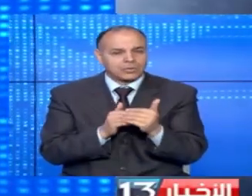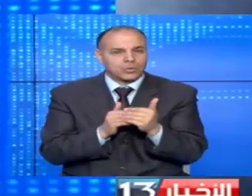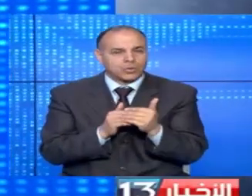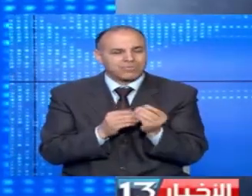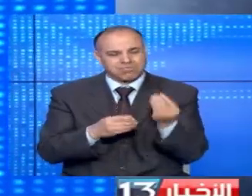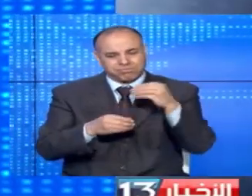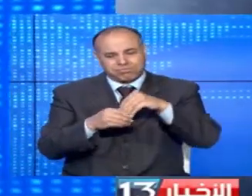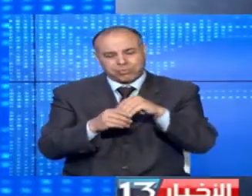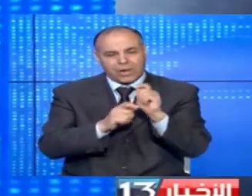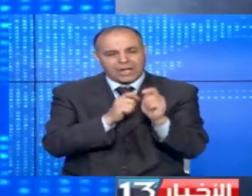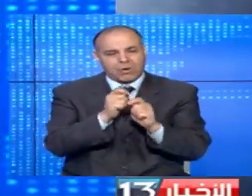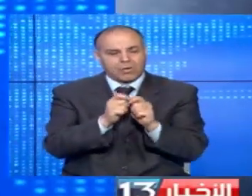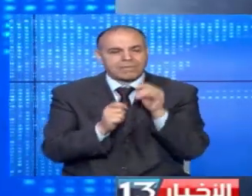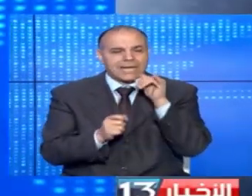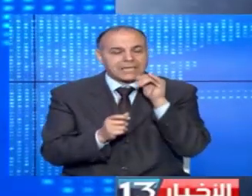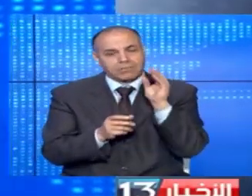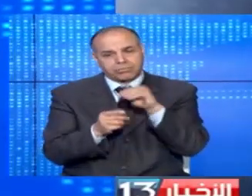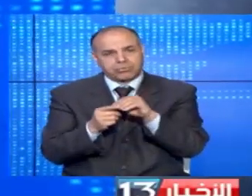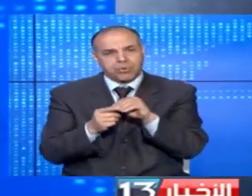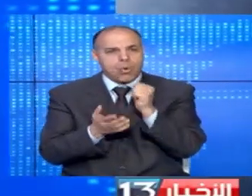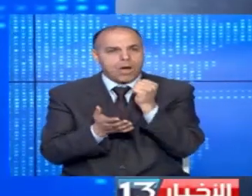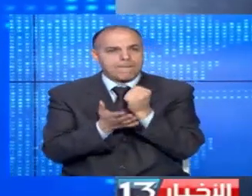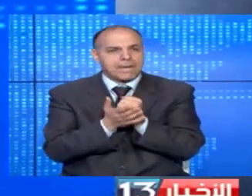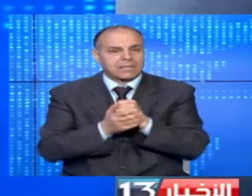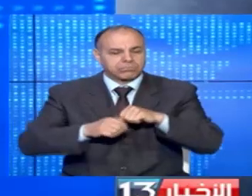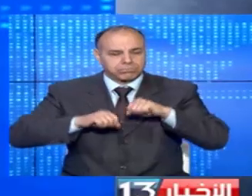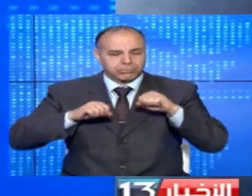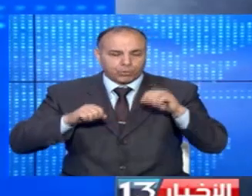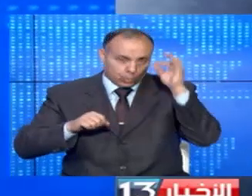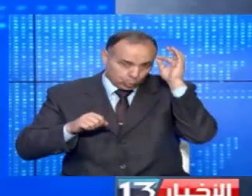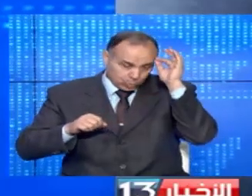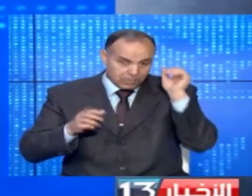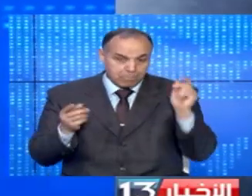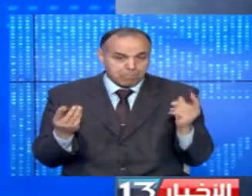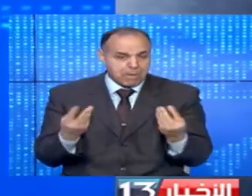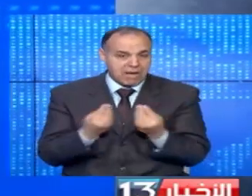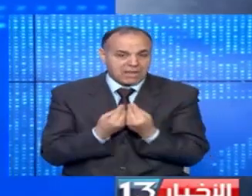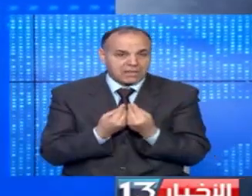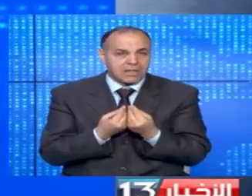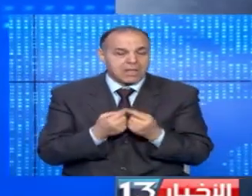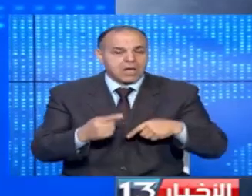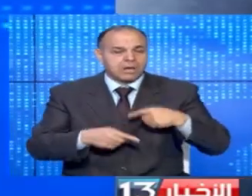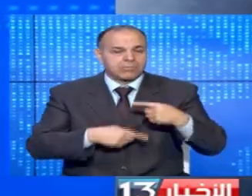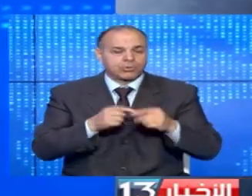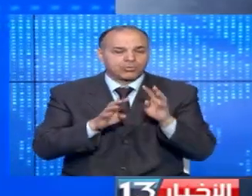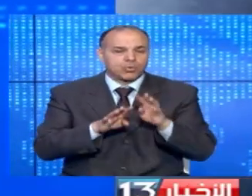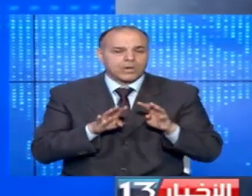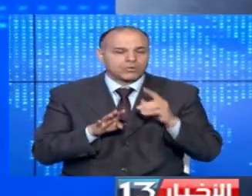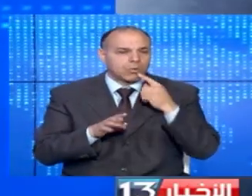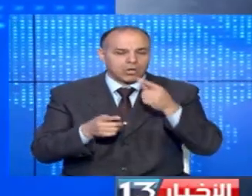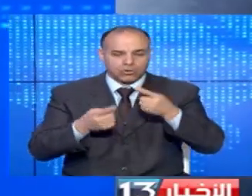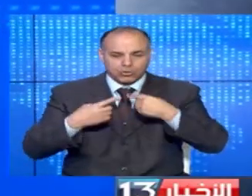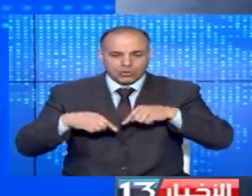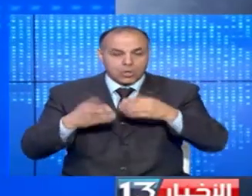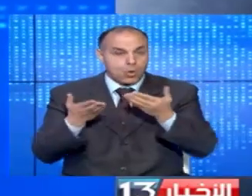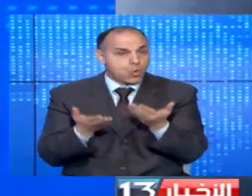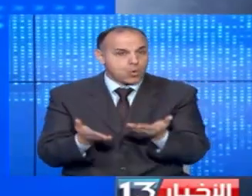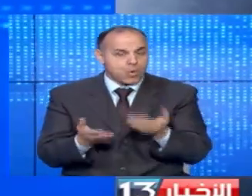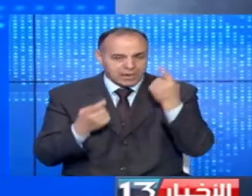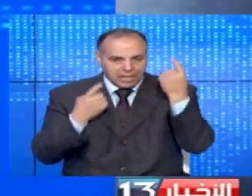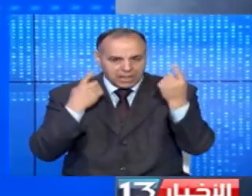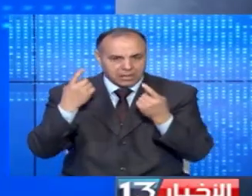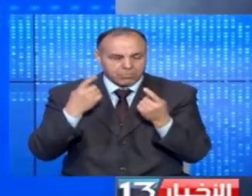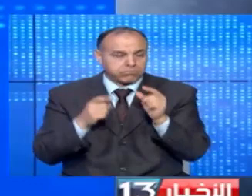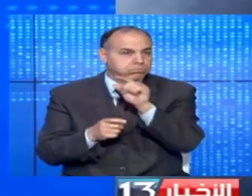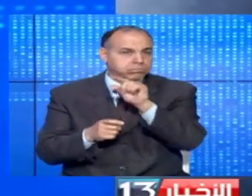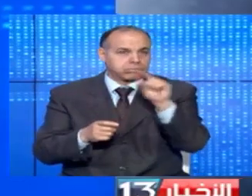والقروض الايطالي والبنك المركزي التونسي ويواصل نواب الشعب في جلسه اليوم النظر في جمله